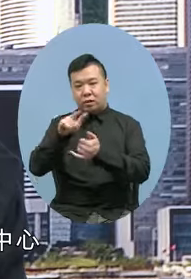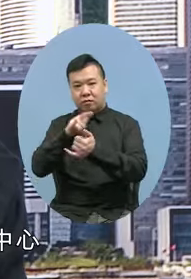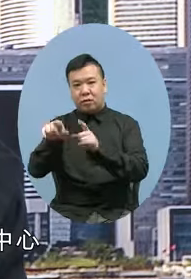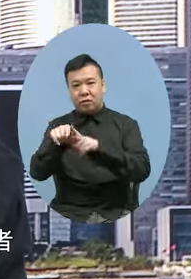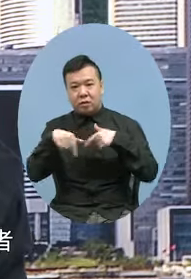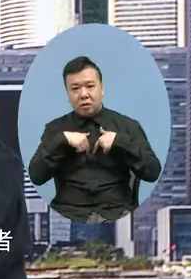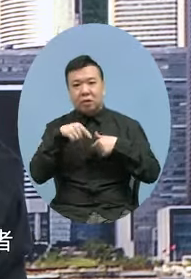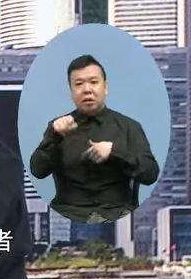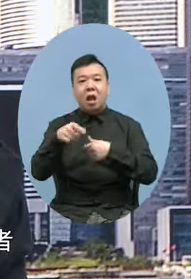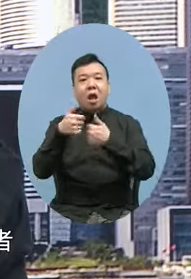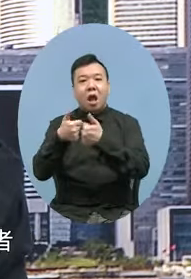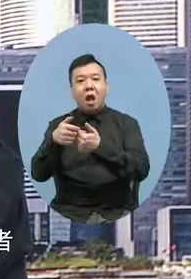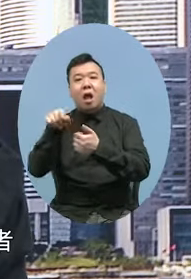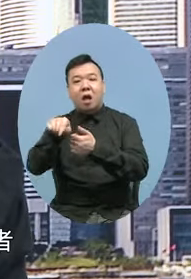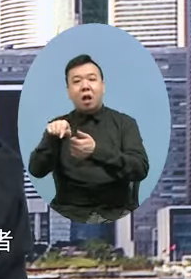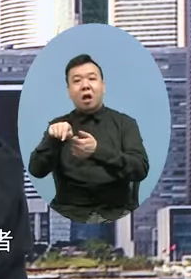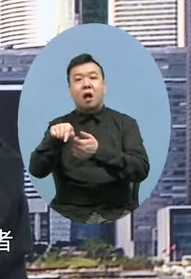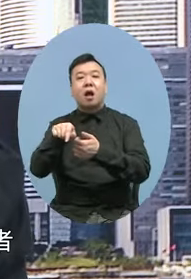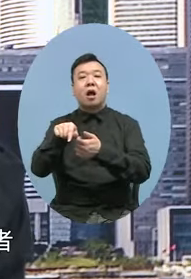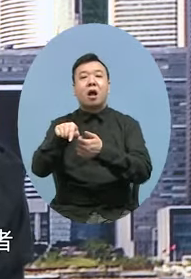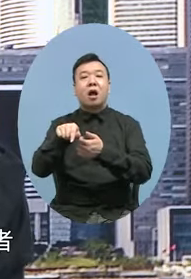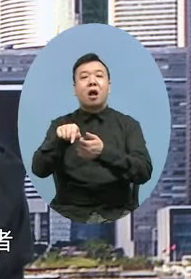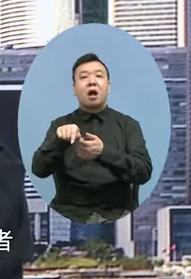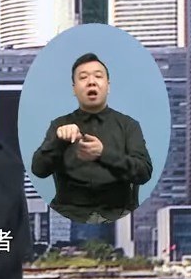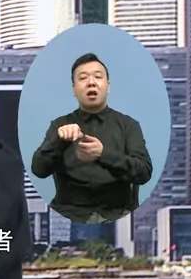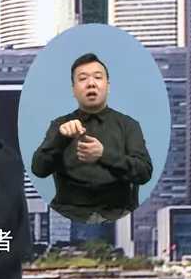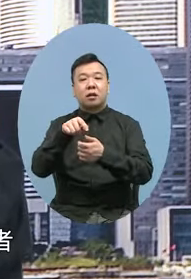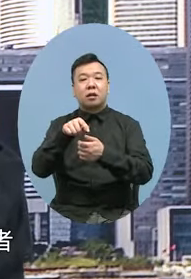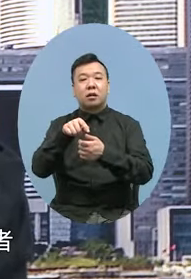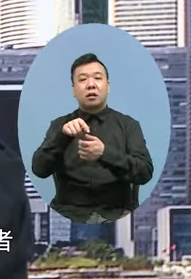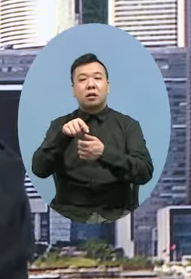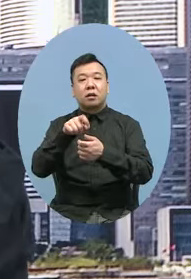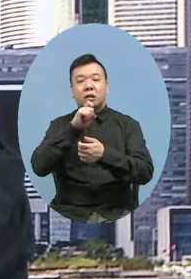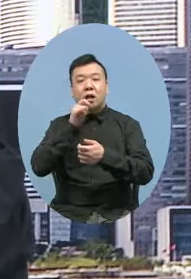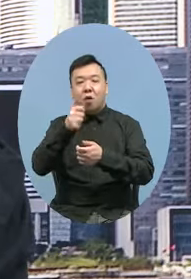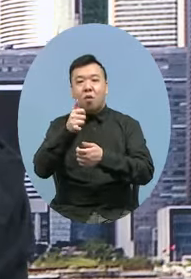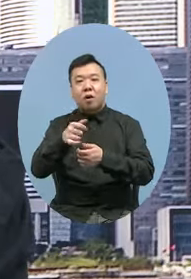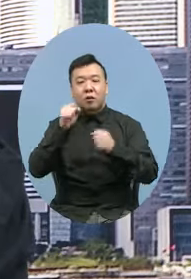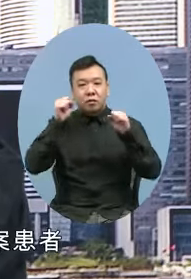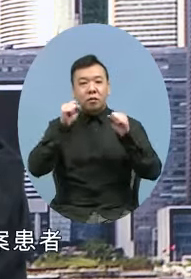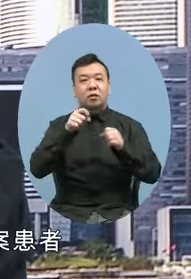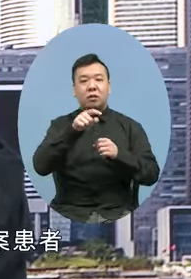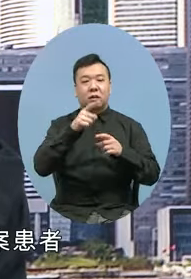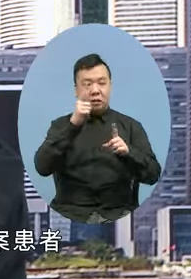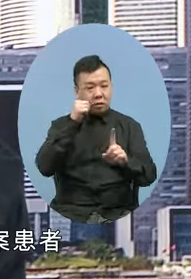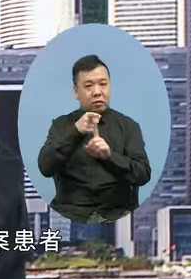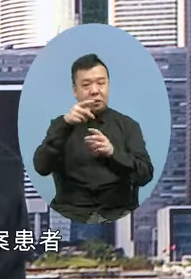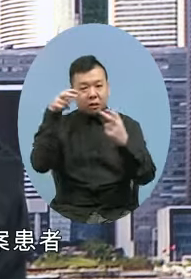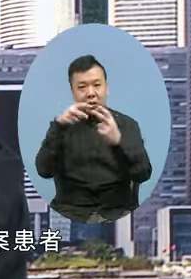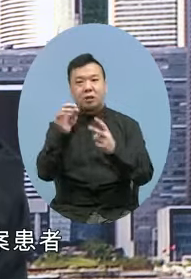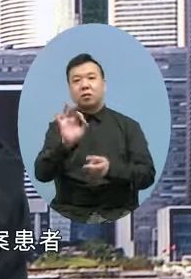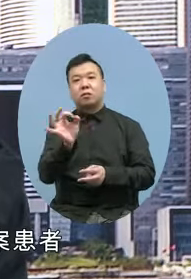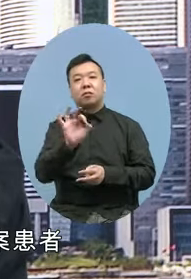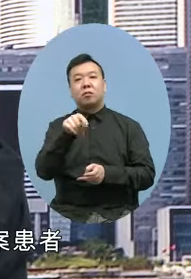中心。那個教練嘅先生咧就係、是、嗰、那個都有去下個 gym 嘅，不過就係冇見過呢、這